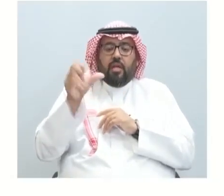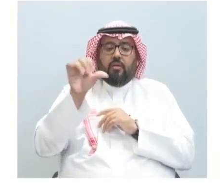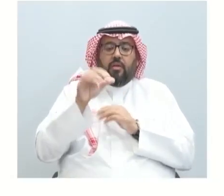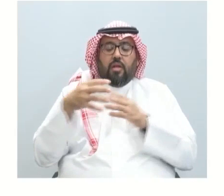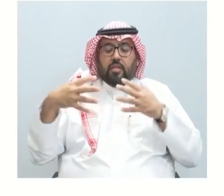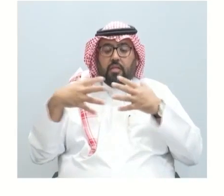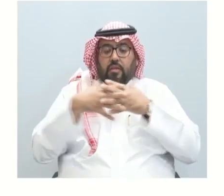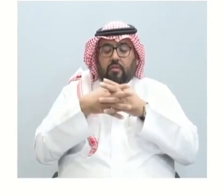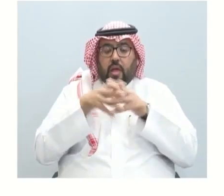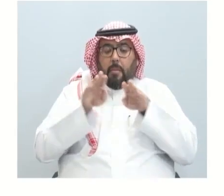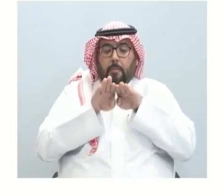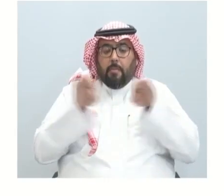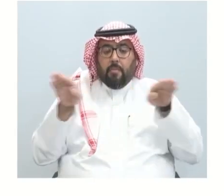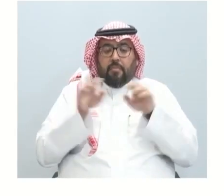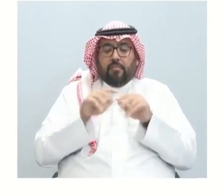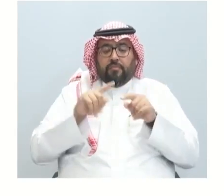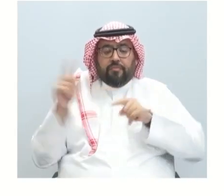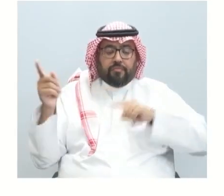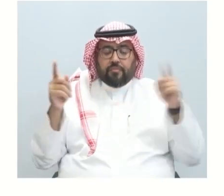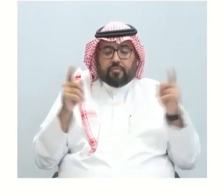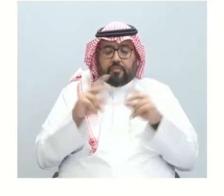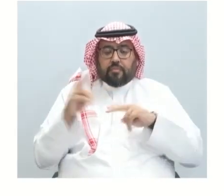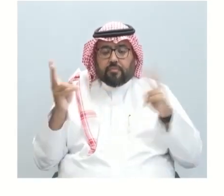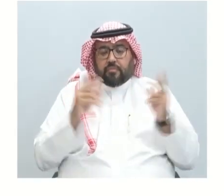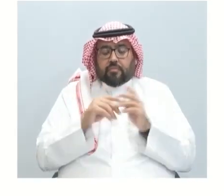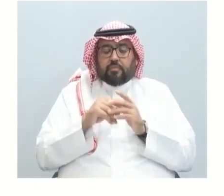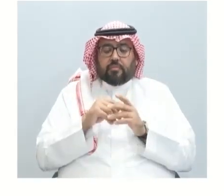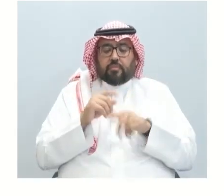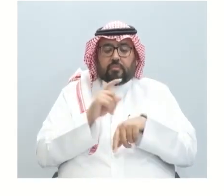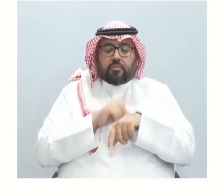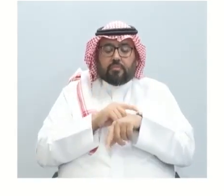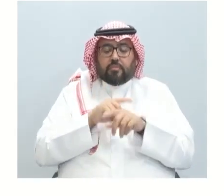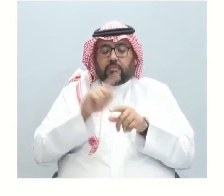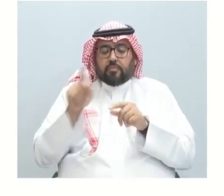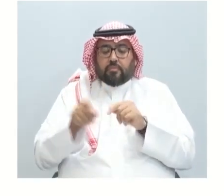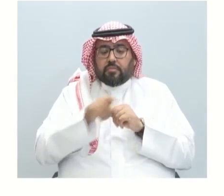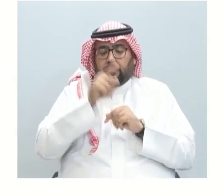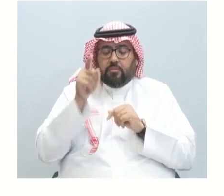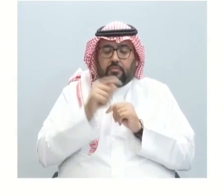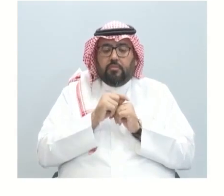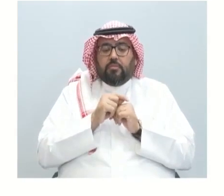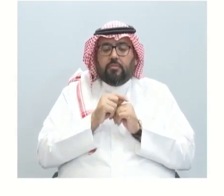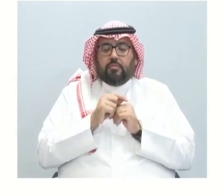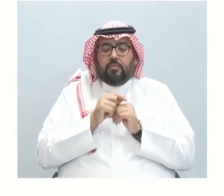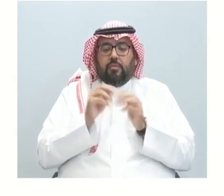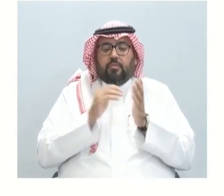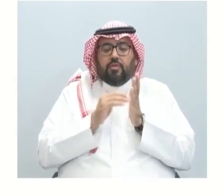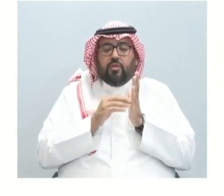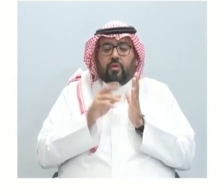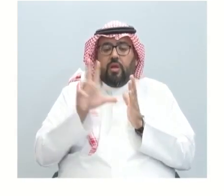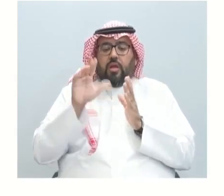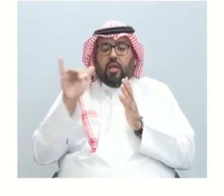اتفقنا سويا بان هنالك تباين اختلافات على مستوى زمن انقسام الخليه من خليه الى خليه سواء على مستوى الحيوانات